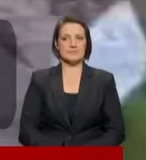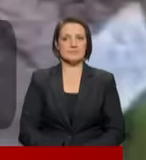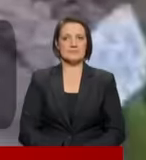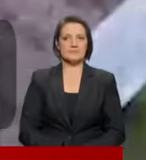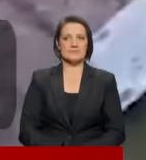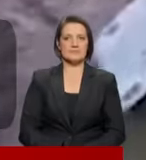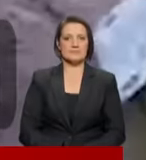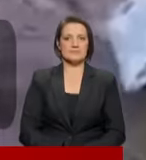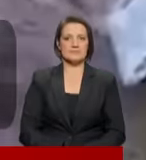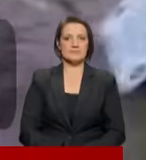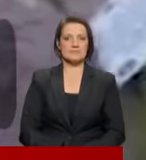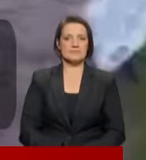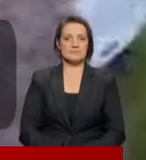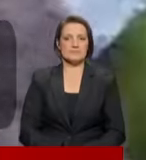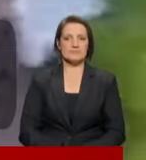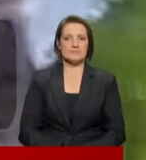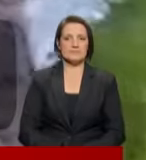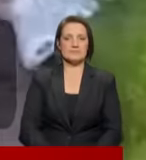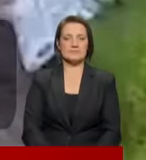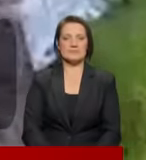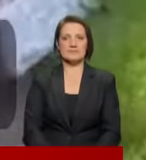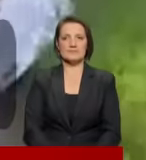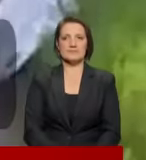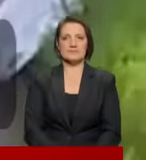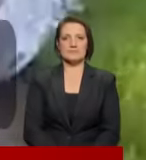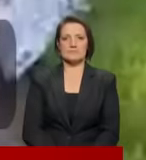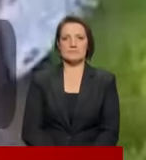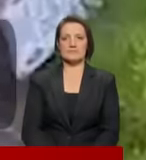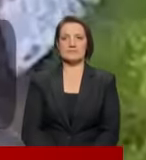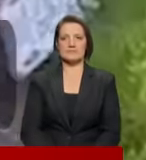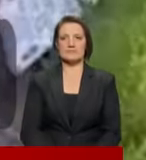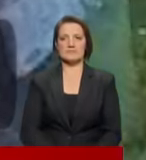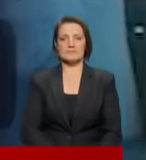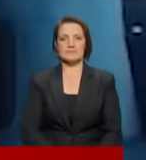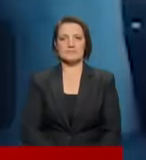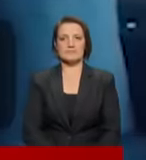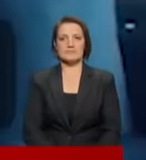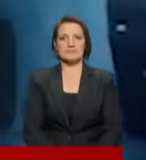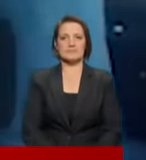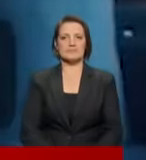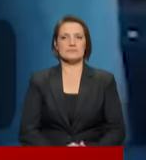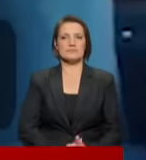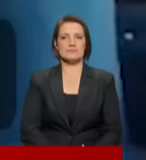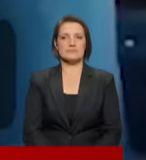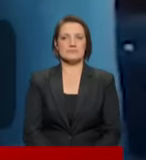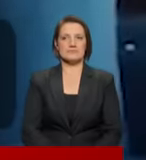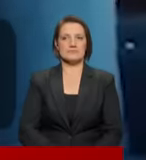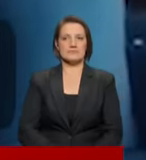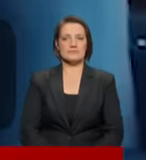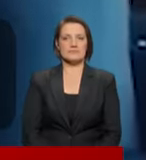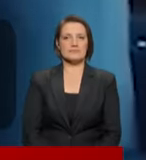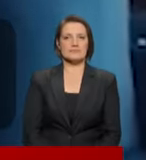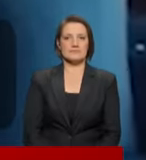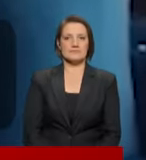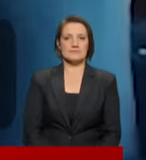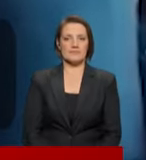Güzel kuzum benim. Sensiz bayram olmuyor kuzum. Senin yanına geldik biz. Bu bayramımız da bizim çok kötü